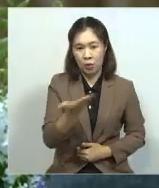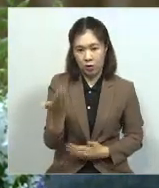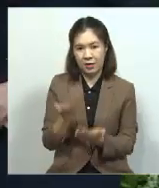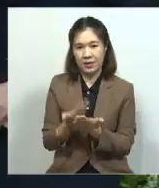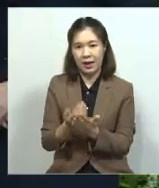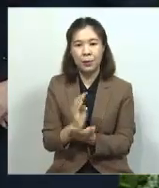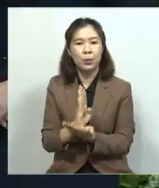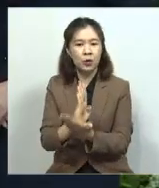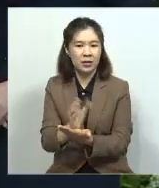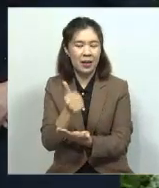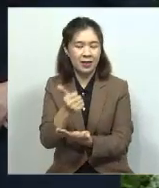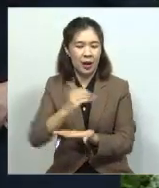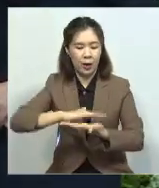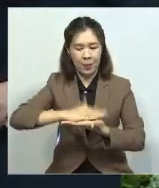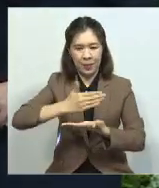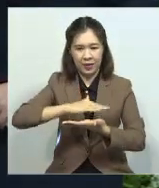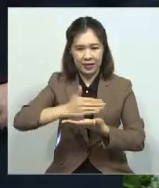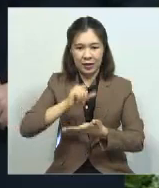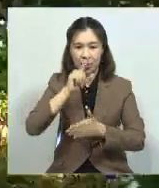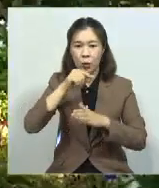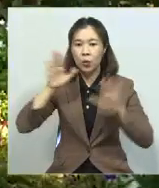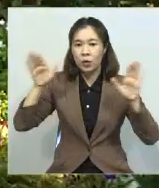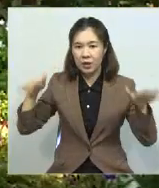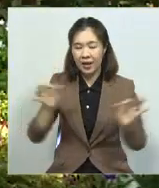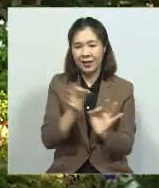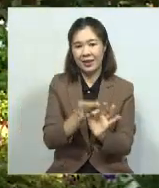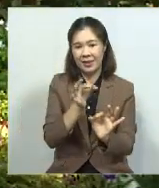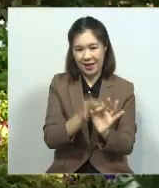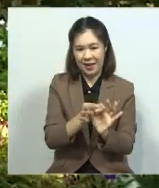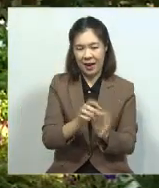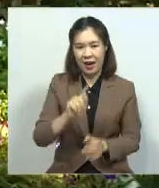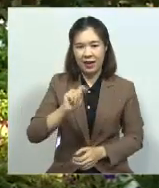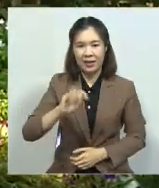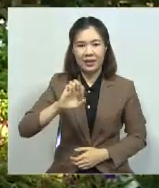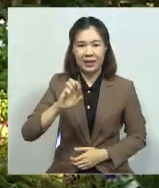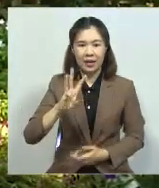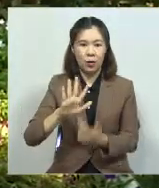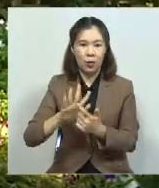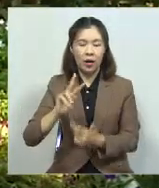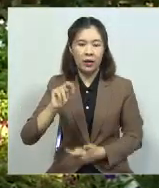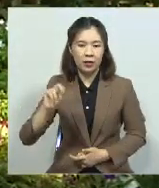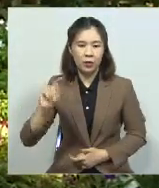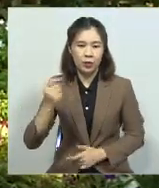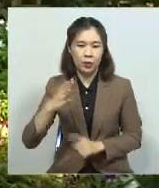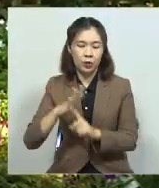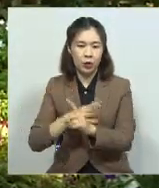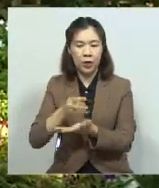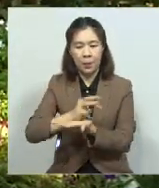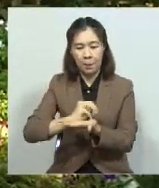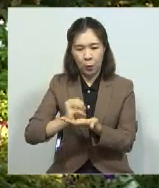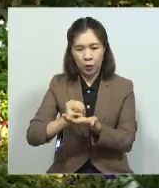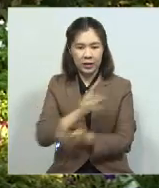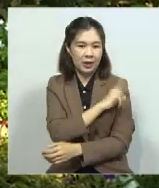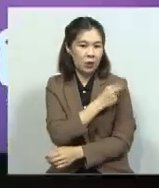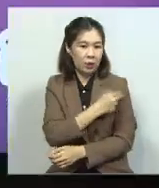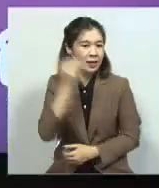าคเงินได้นะคะผ่านบัญชีธนาคารกรุงไทยจำกัดมหาชนสาขาติวานนท์ชื่อบัญชีมูลนิธิโรงพยาบาลศรีธัญญ